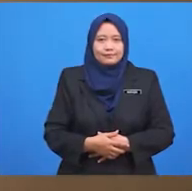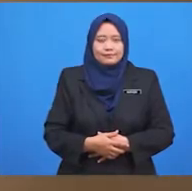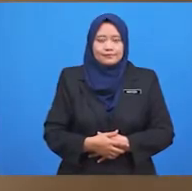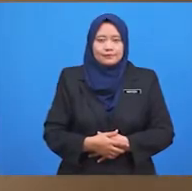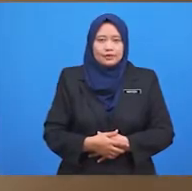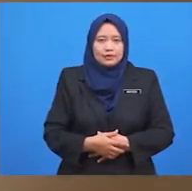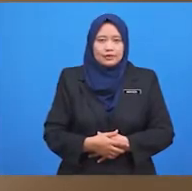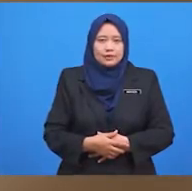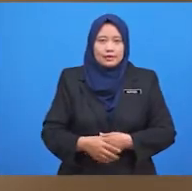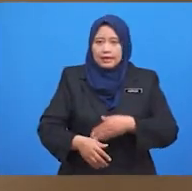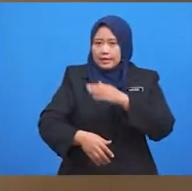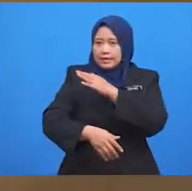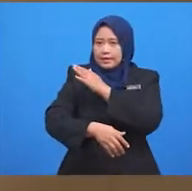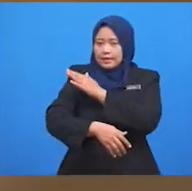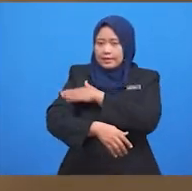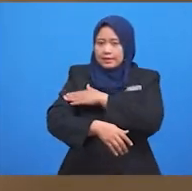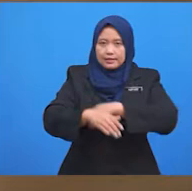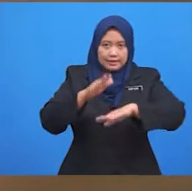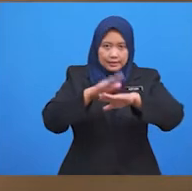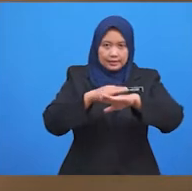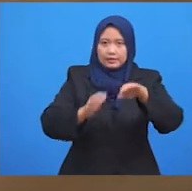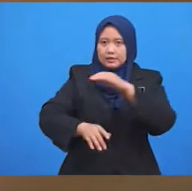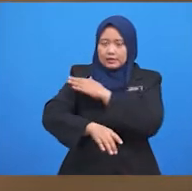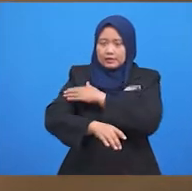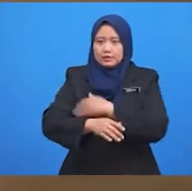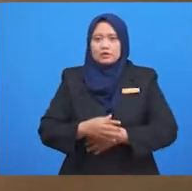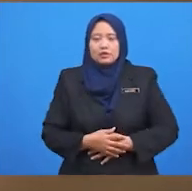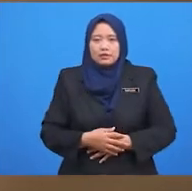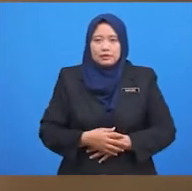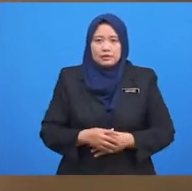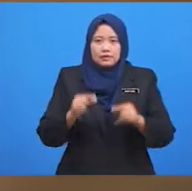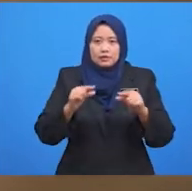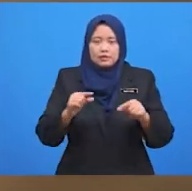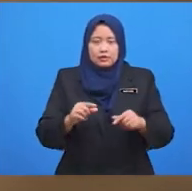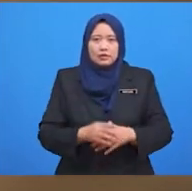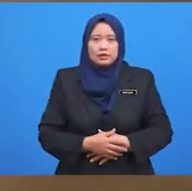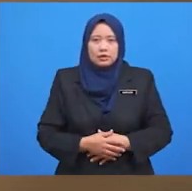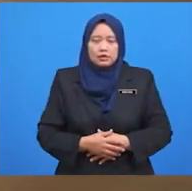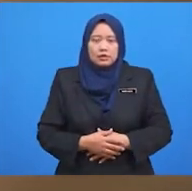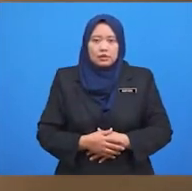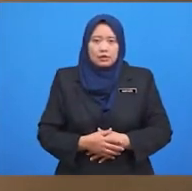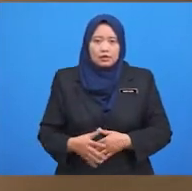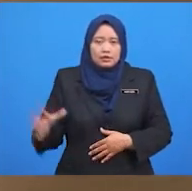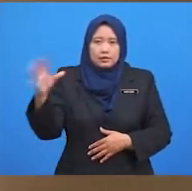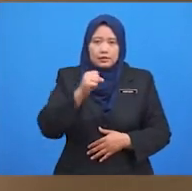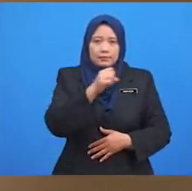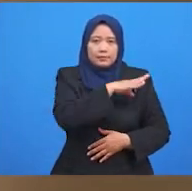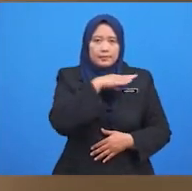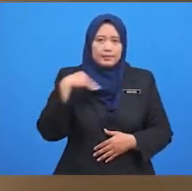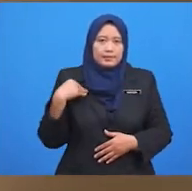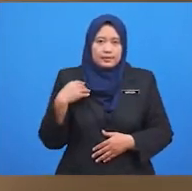Di bahagian atas lengan, gerakan prop dan gerakan grab dan slide bagi menguatkan otot.